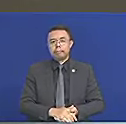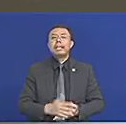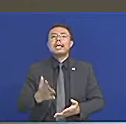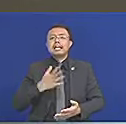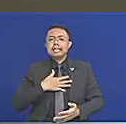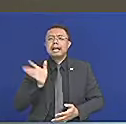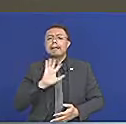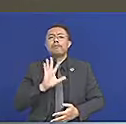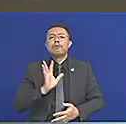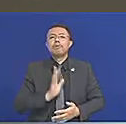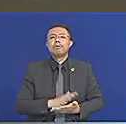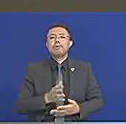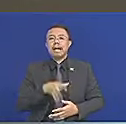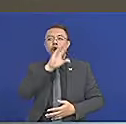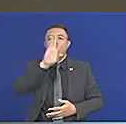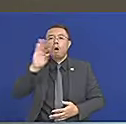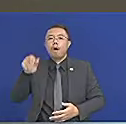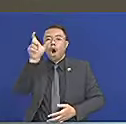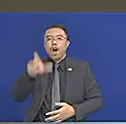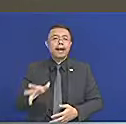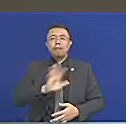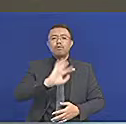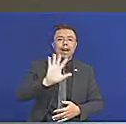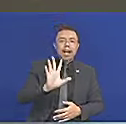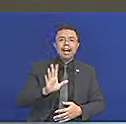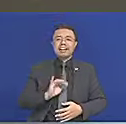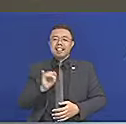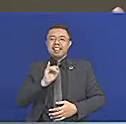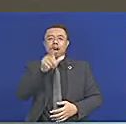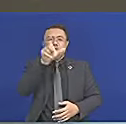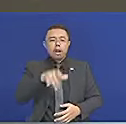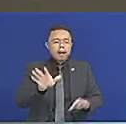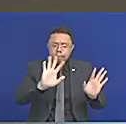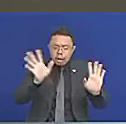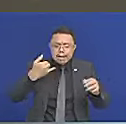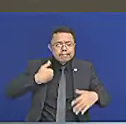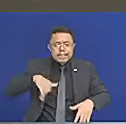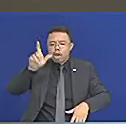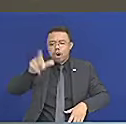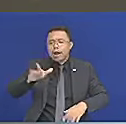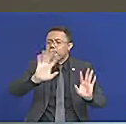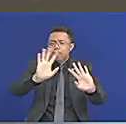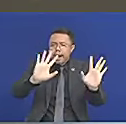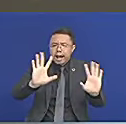Saya bukan sedang mengomeli orang lalu menyakiti atau membenci.